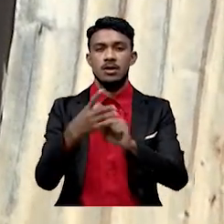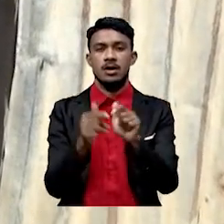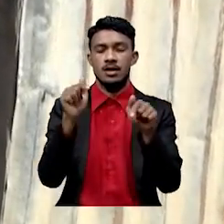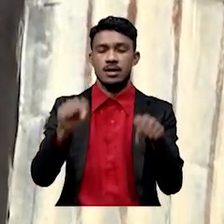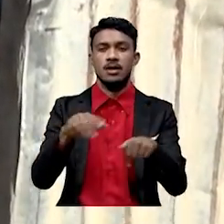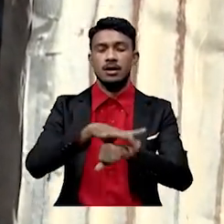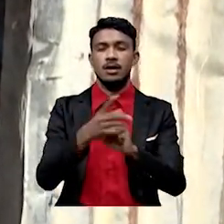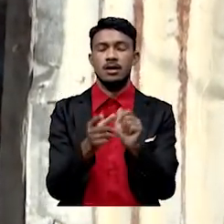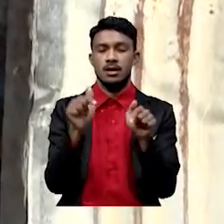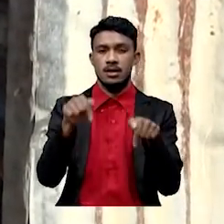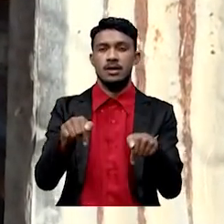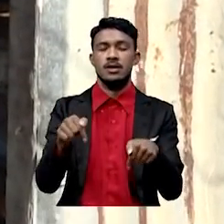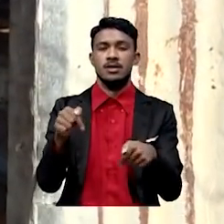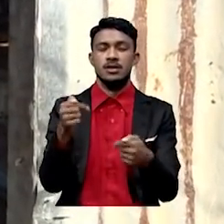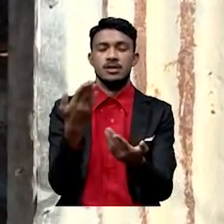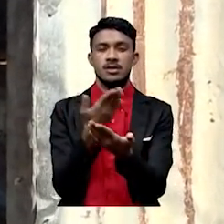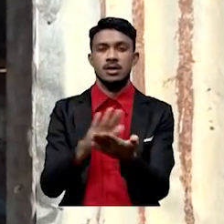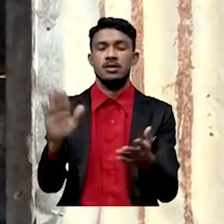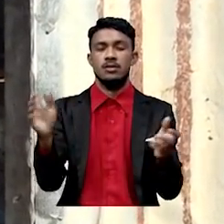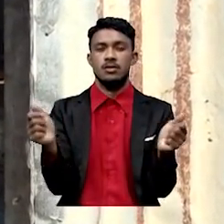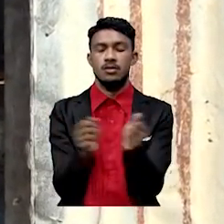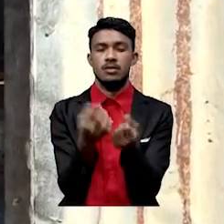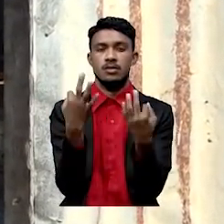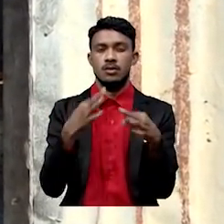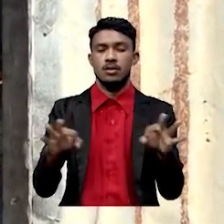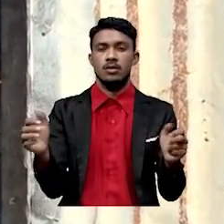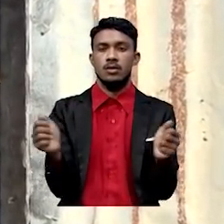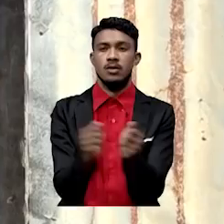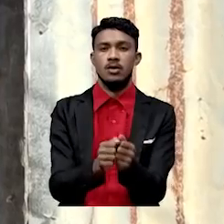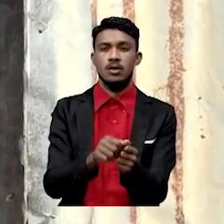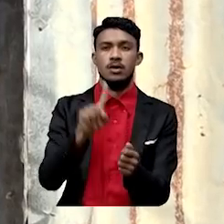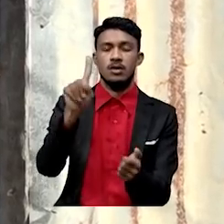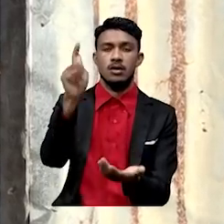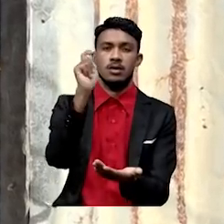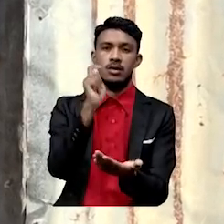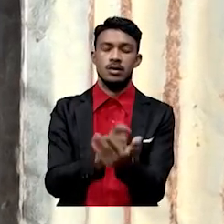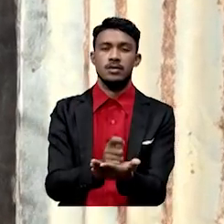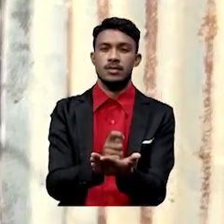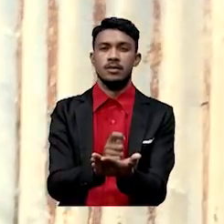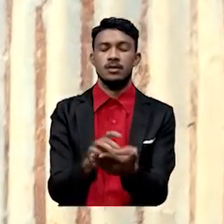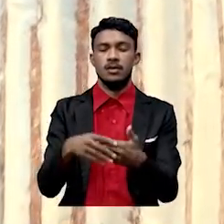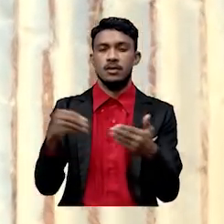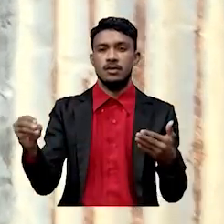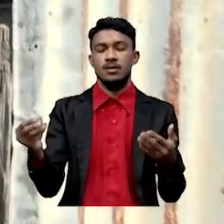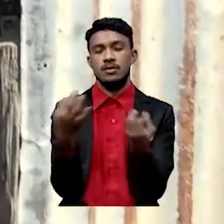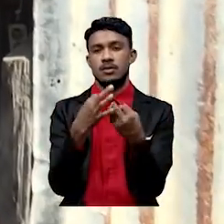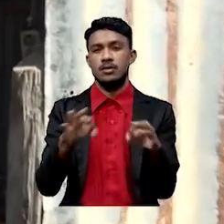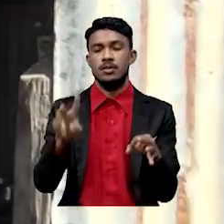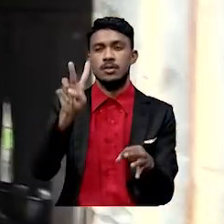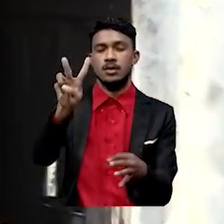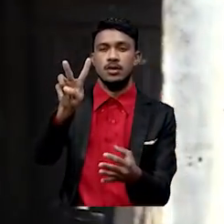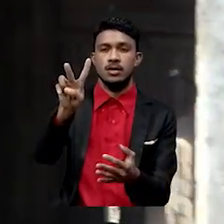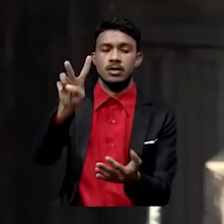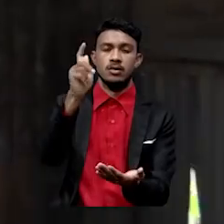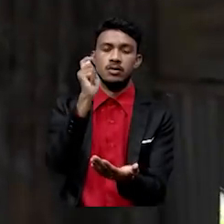Raidane konsege selu ona ho dola rihung ida. Falta rihung rua makmana